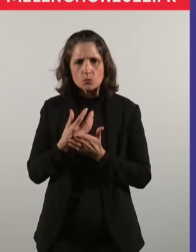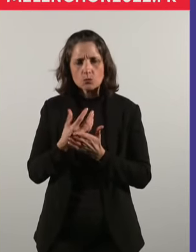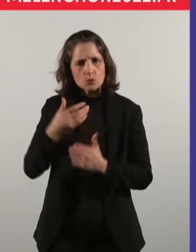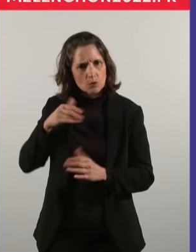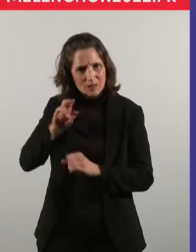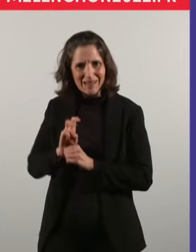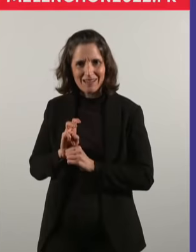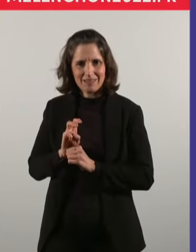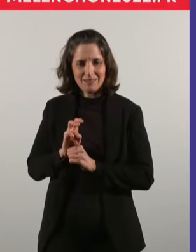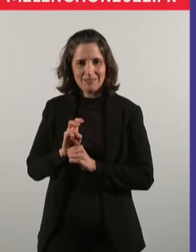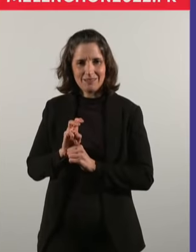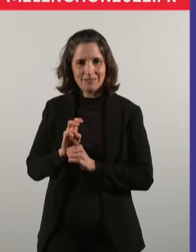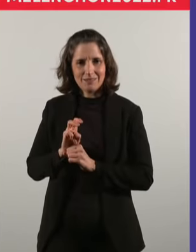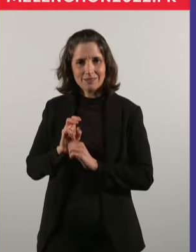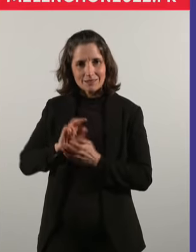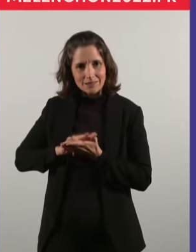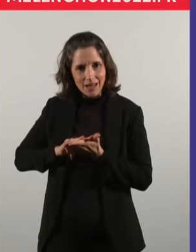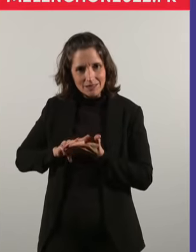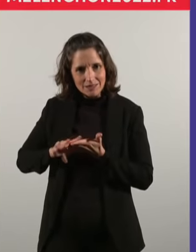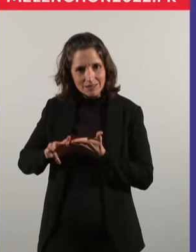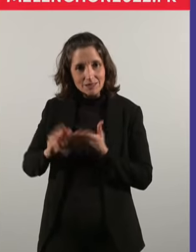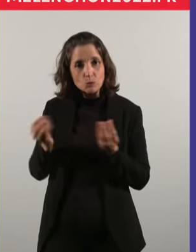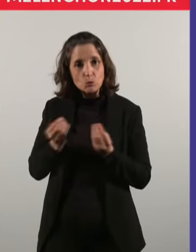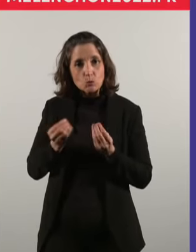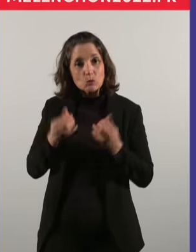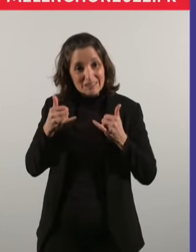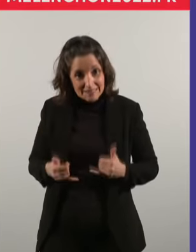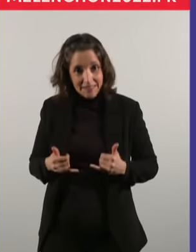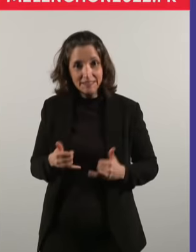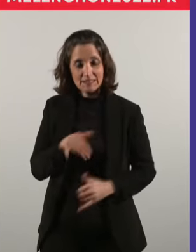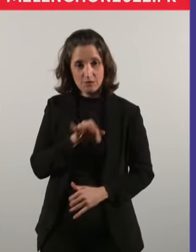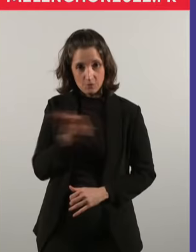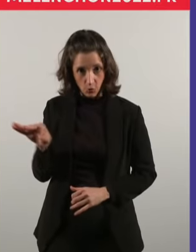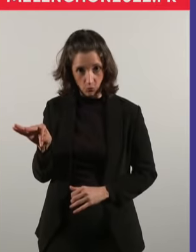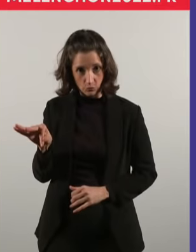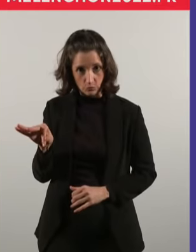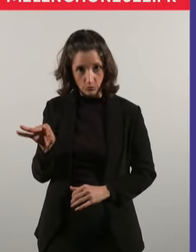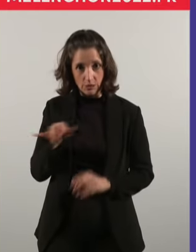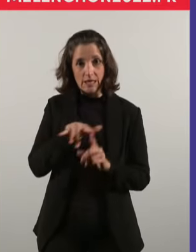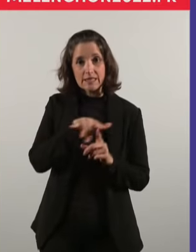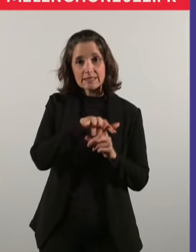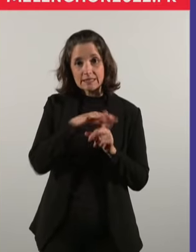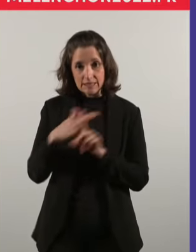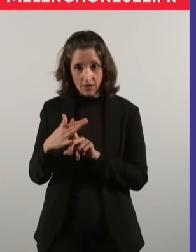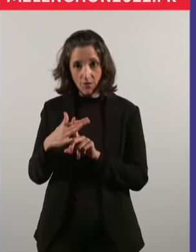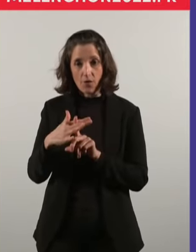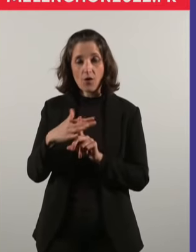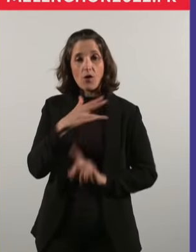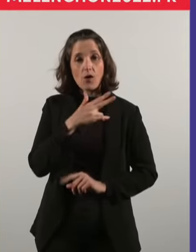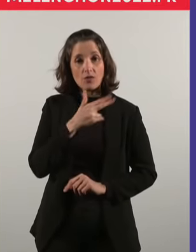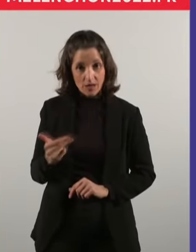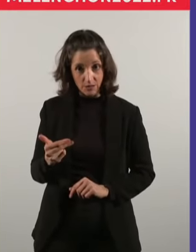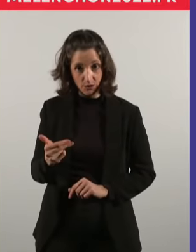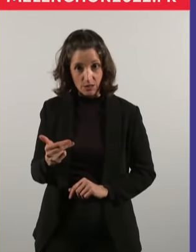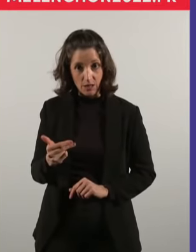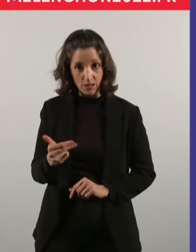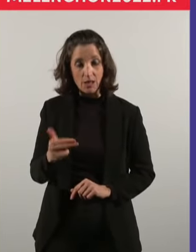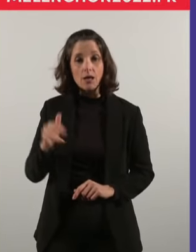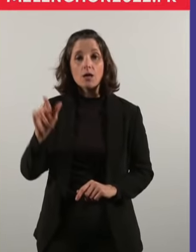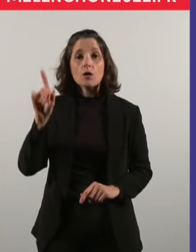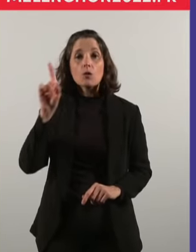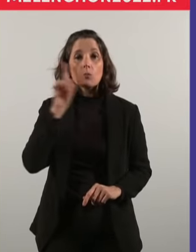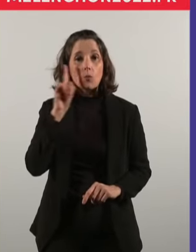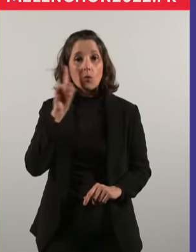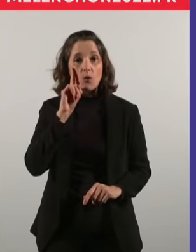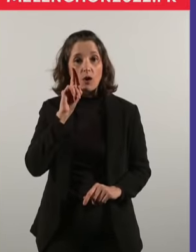conservé sur le territoire national et par des serveurs nationaux. Pourquoi ? Trouvez-vous normal que toutes